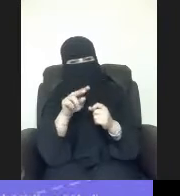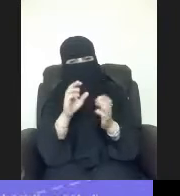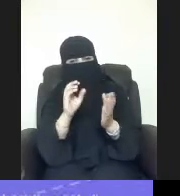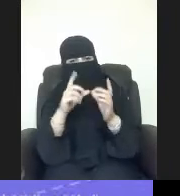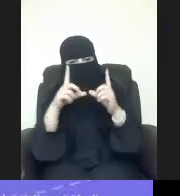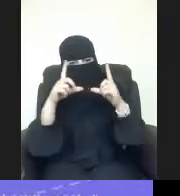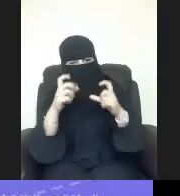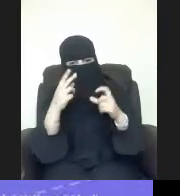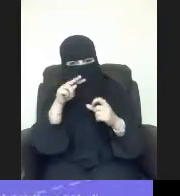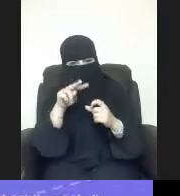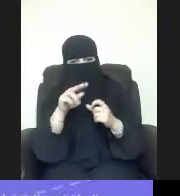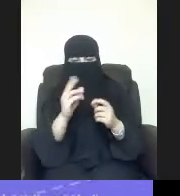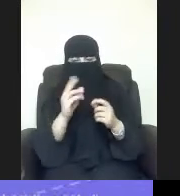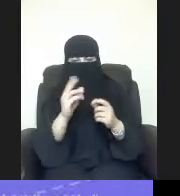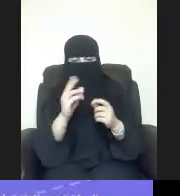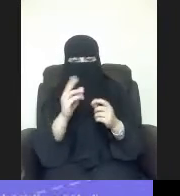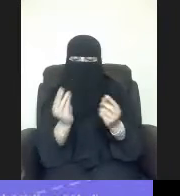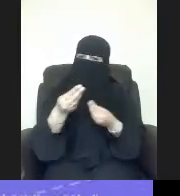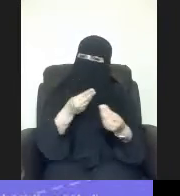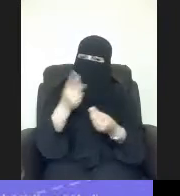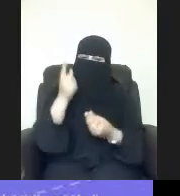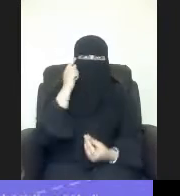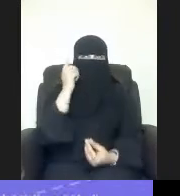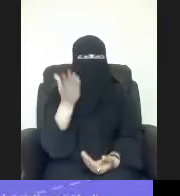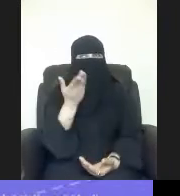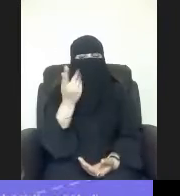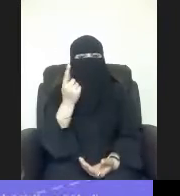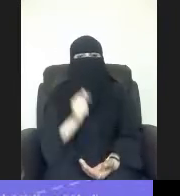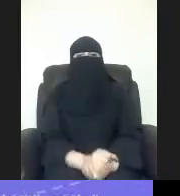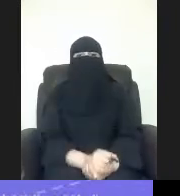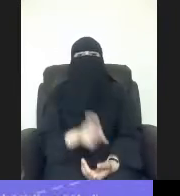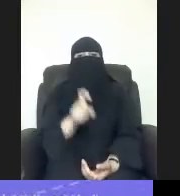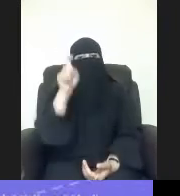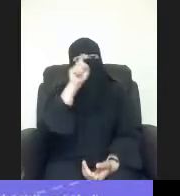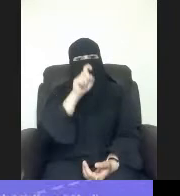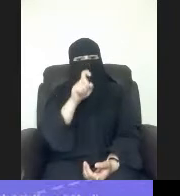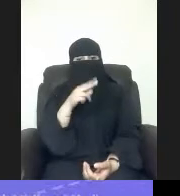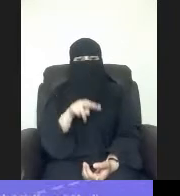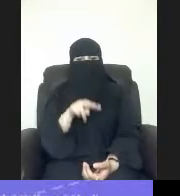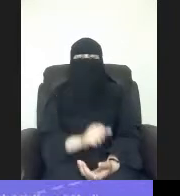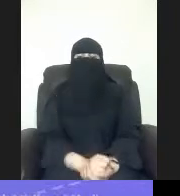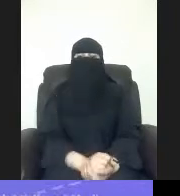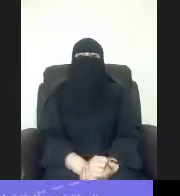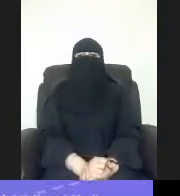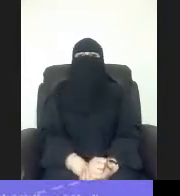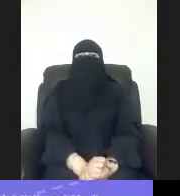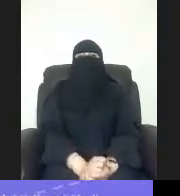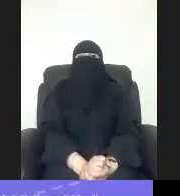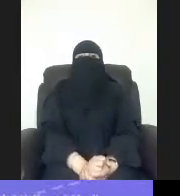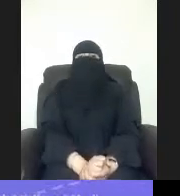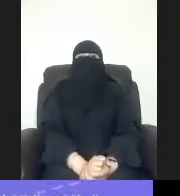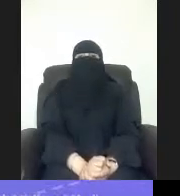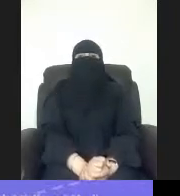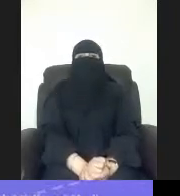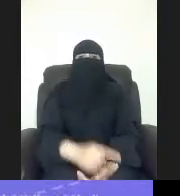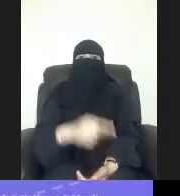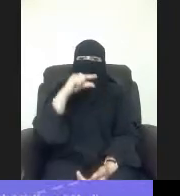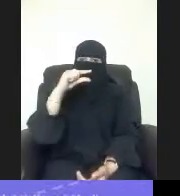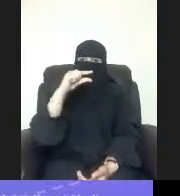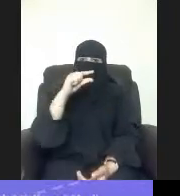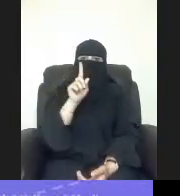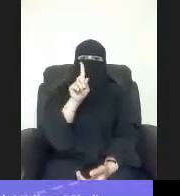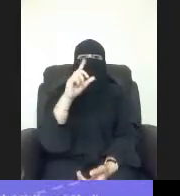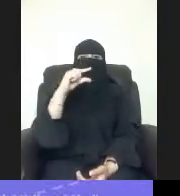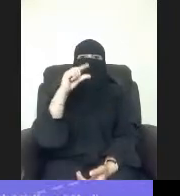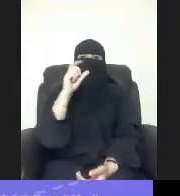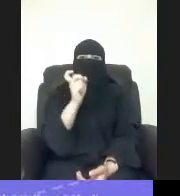مشاركاتكم واقتراحاتكم تكون عبر البادلة. الأسئلة الآن بنبدأ نستعرض بعضها. الدكتور بدر الصالح، في